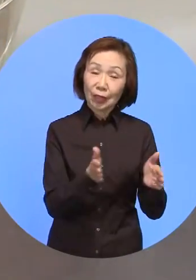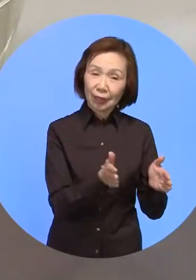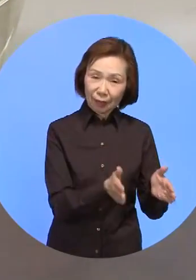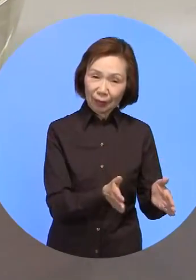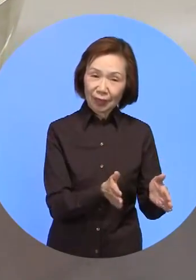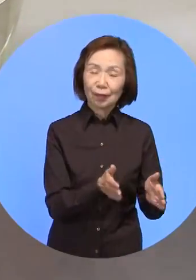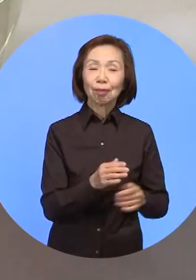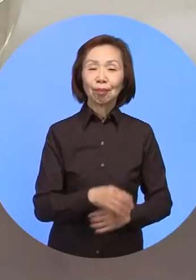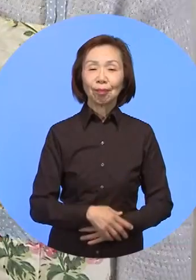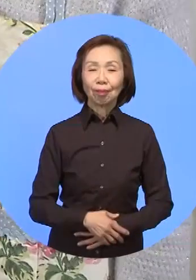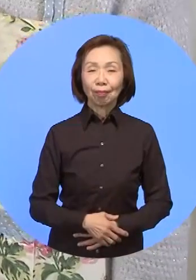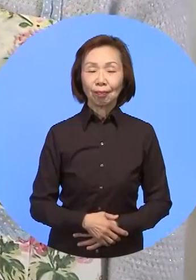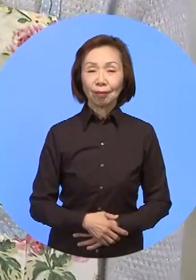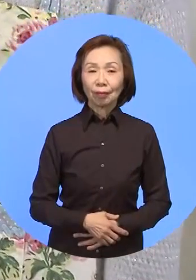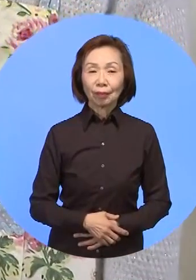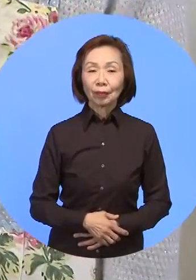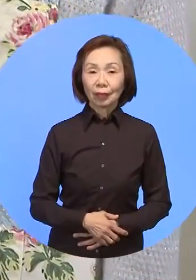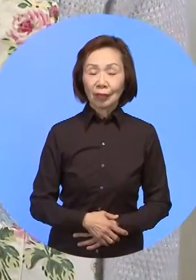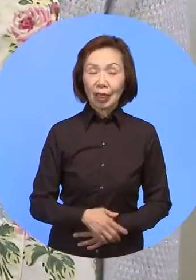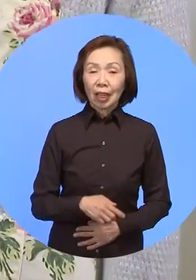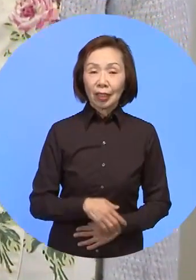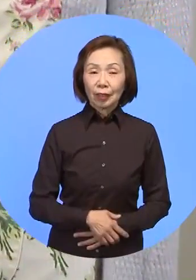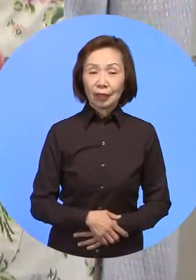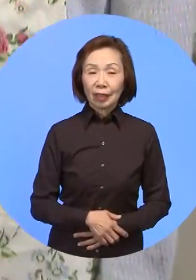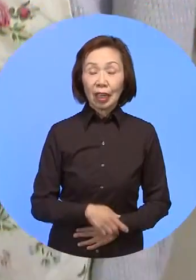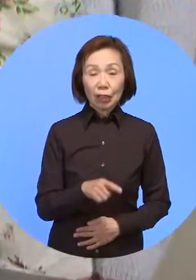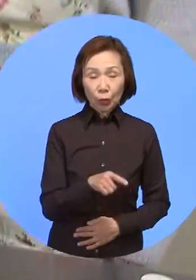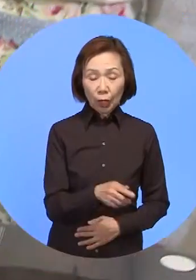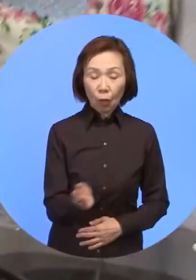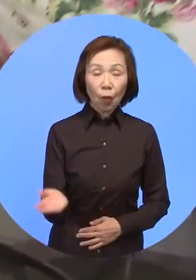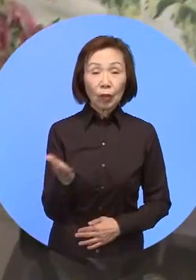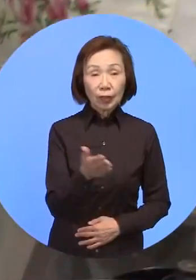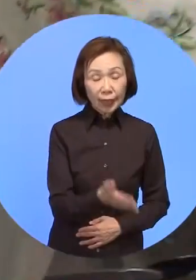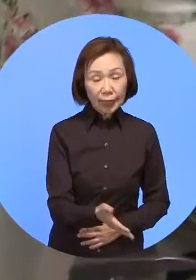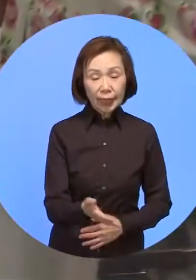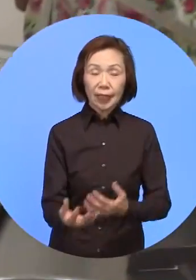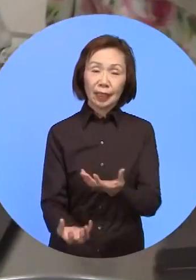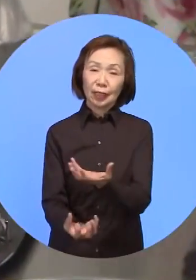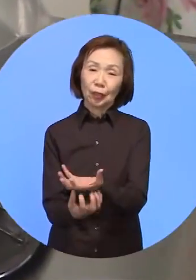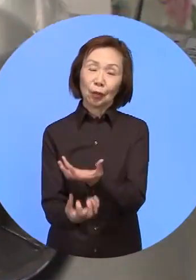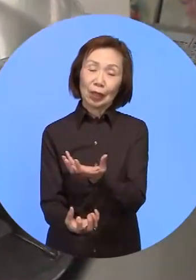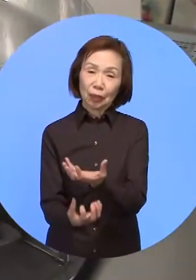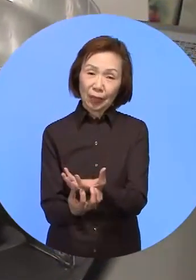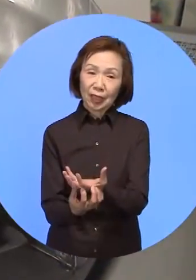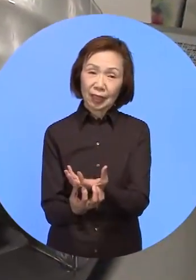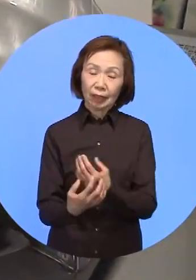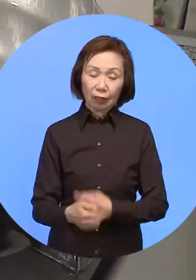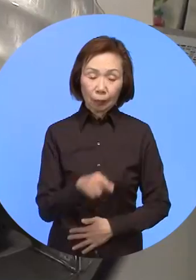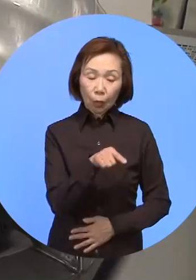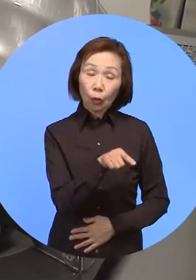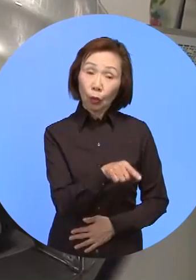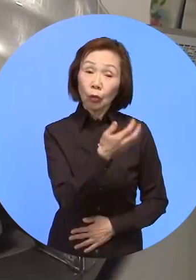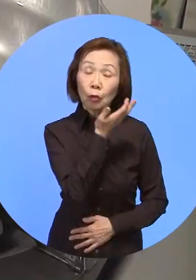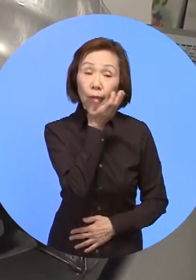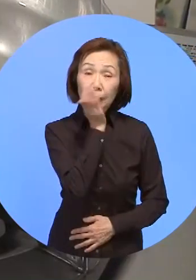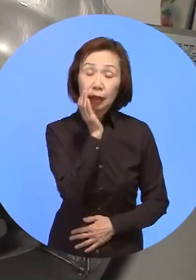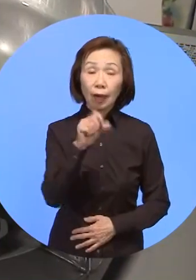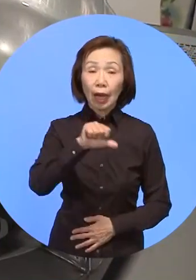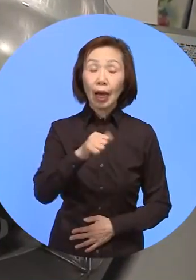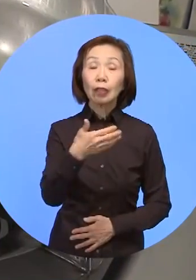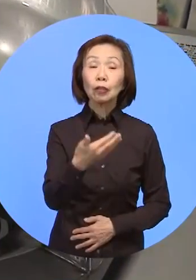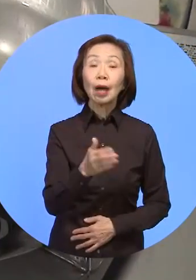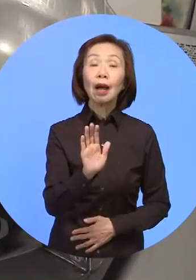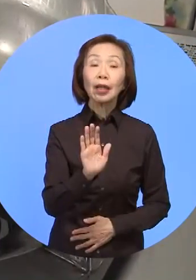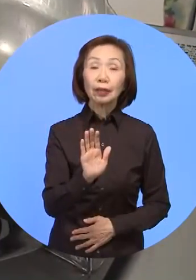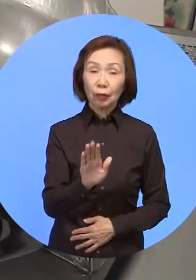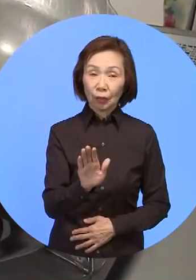意しています。お水につけたものを今度はゆでこぼしていきますね。でもうこのお水にはアクが